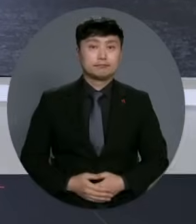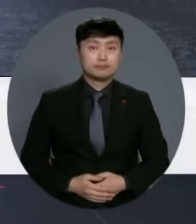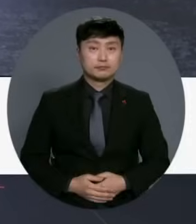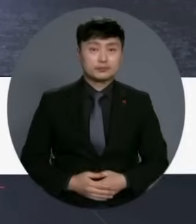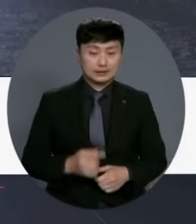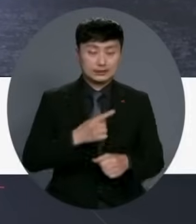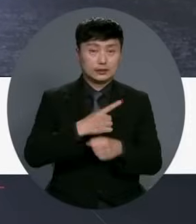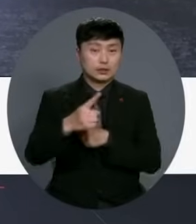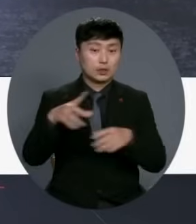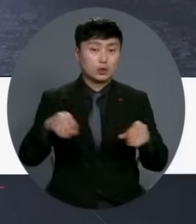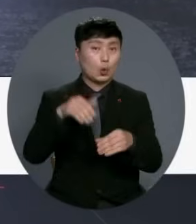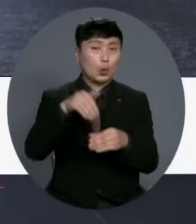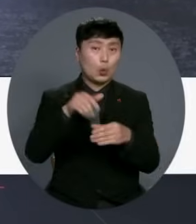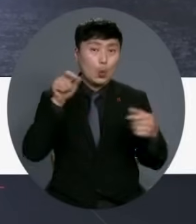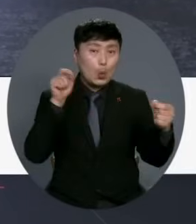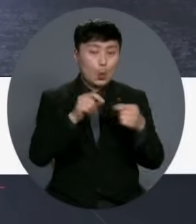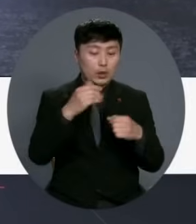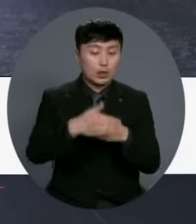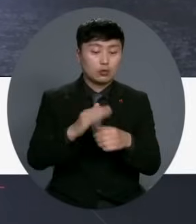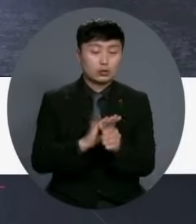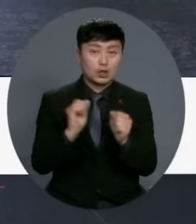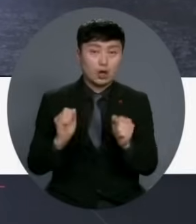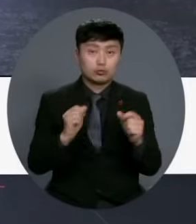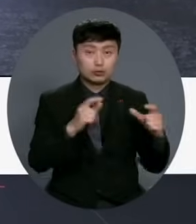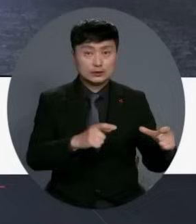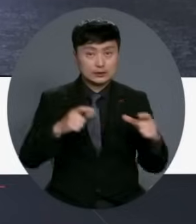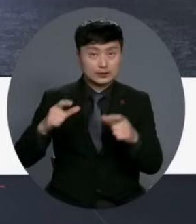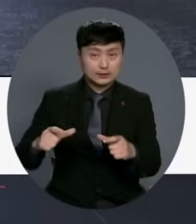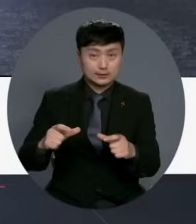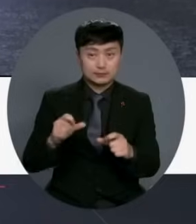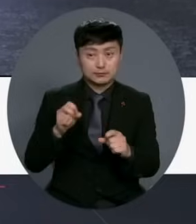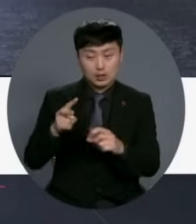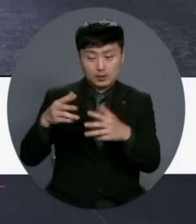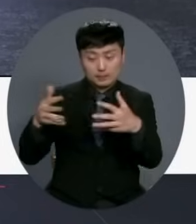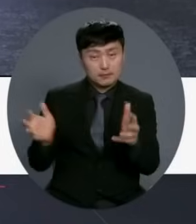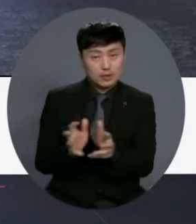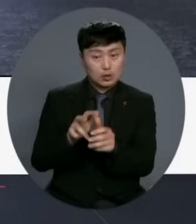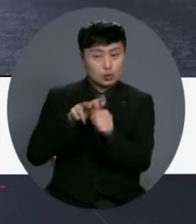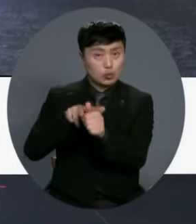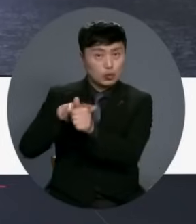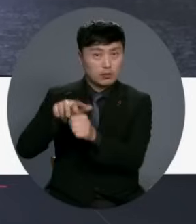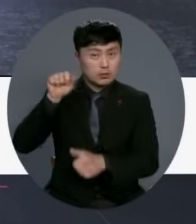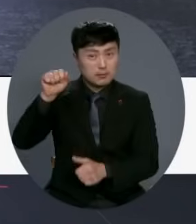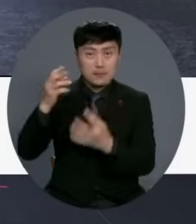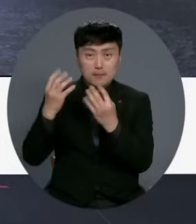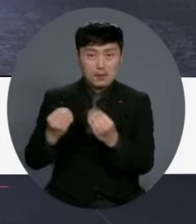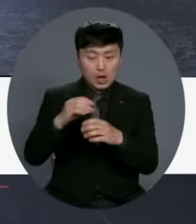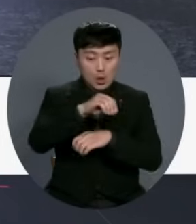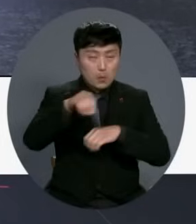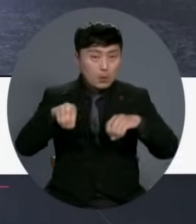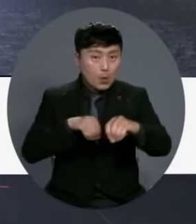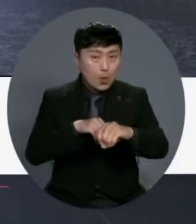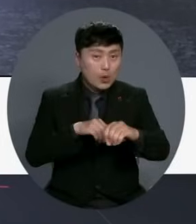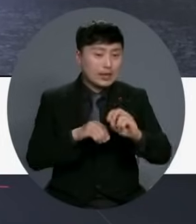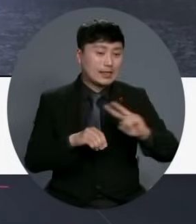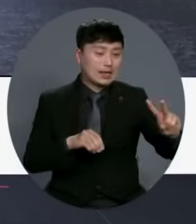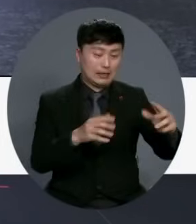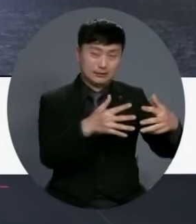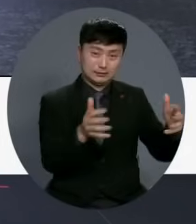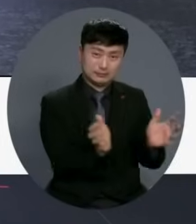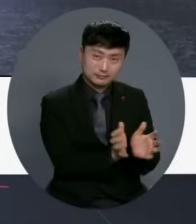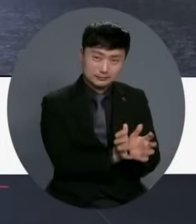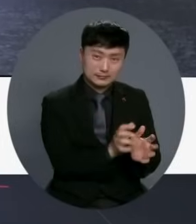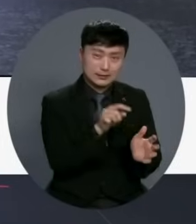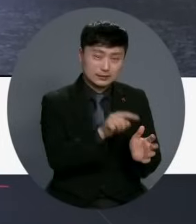내년 청선 앞두고 대구경북은 이번에도 여당의 예비 후보자가 쏟아지고 있습니다 반면 불모지나 다름없는 야당은